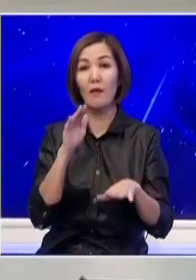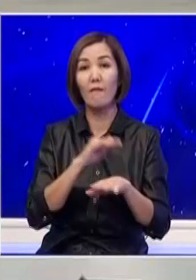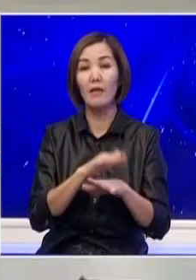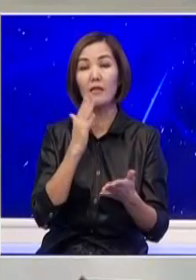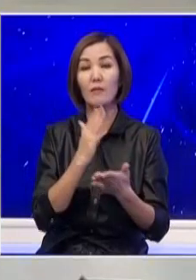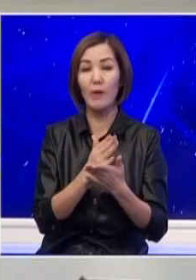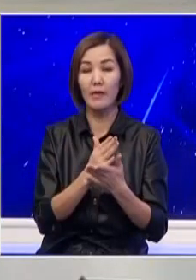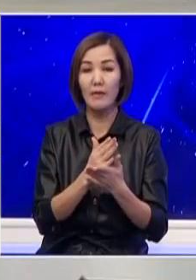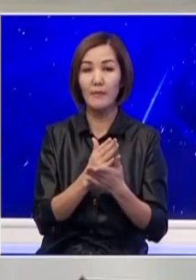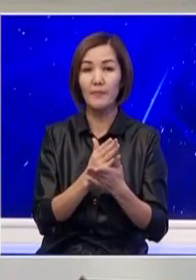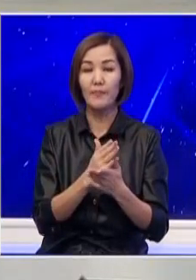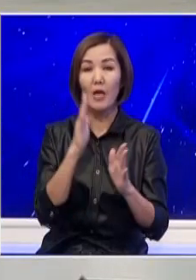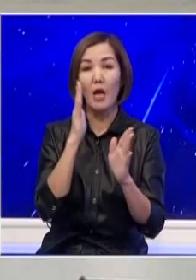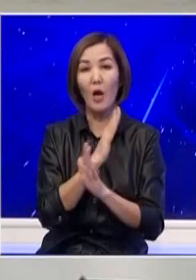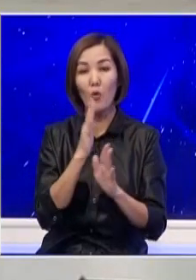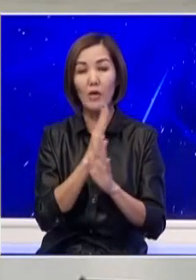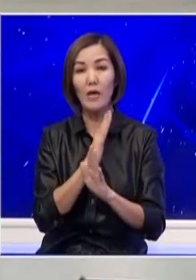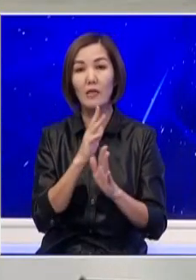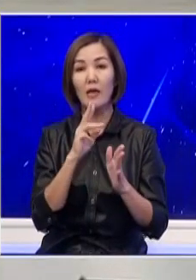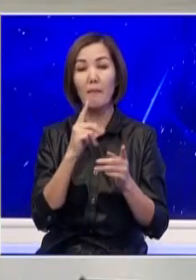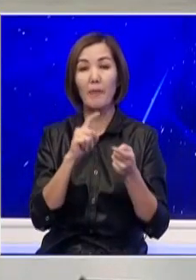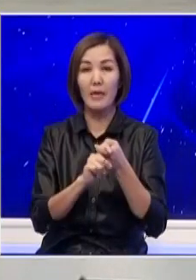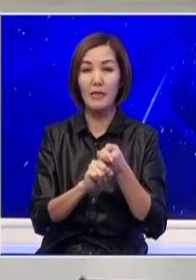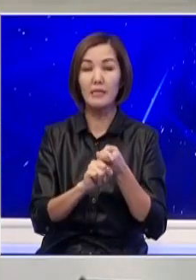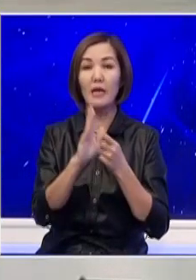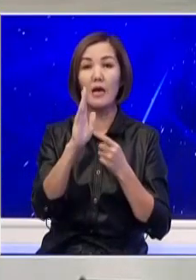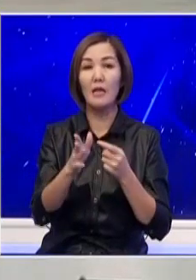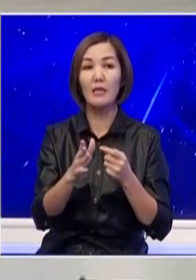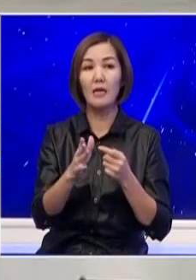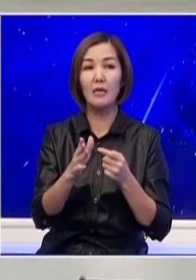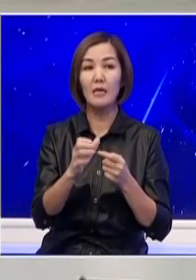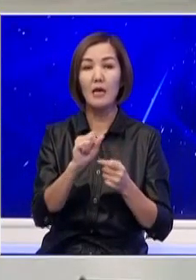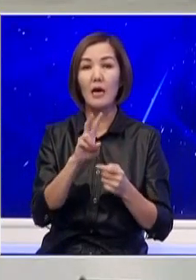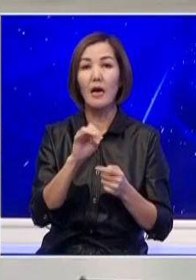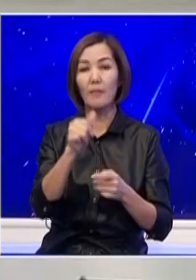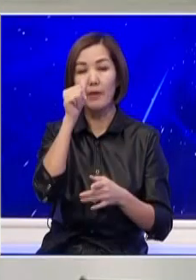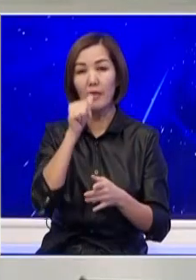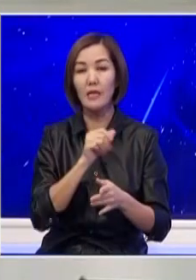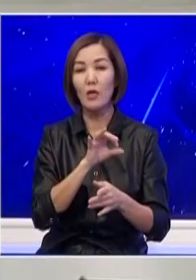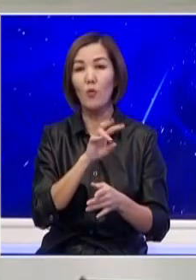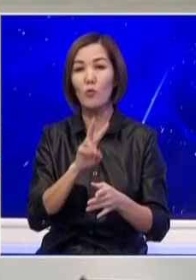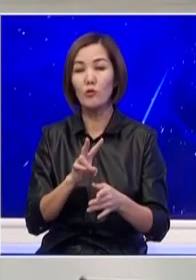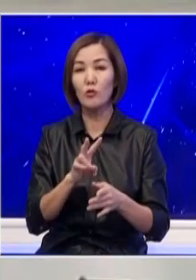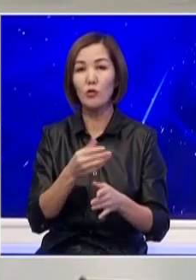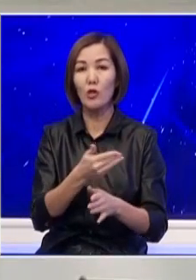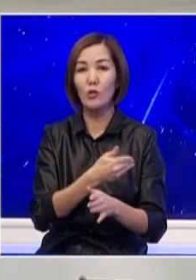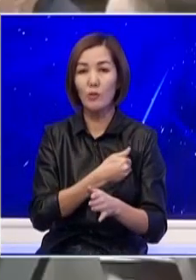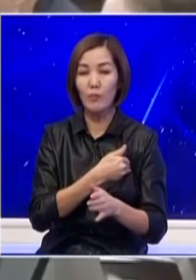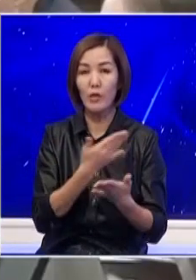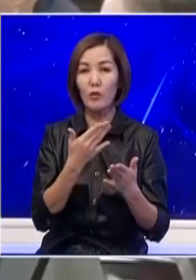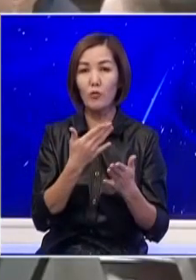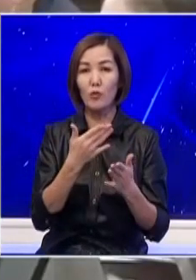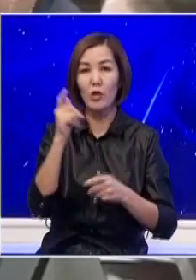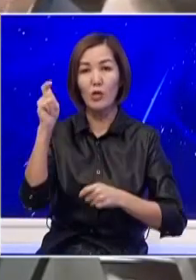бар. Ауа райы болжамына сәйкес, алдымыздағы ақпан айында оңтүстікте ауа температурасы мен жауын